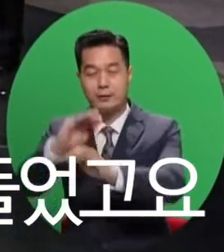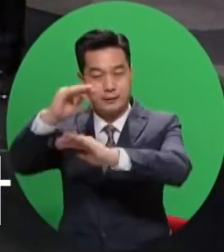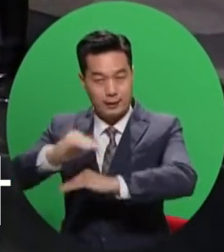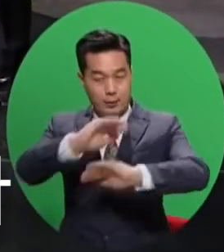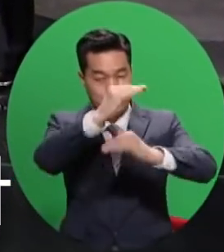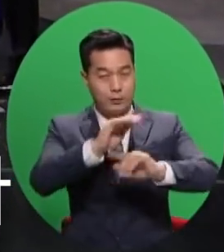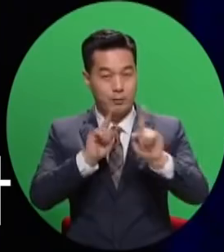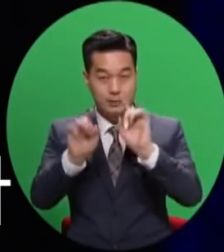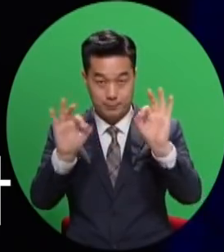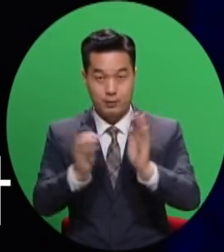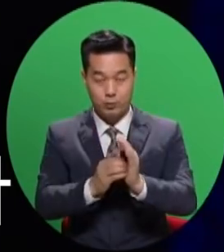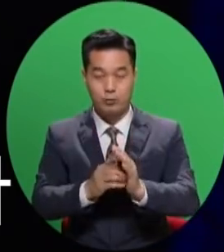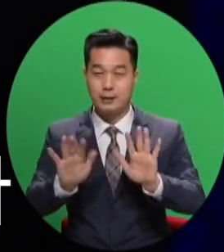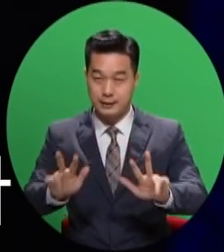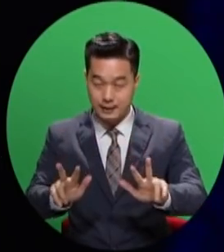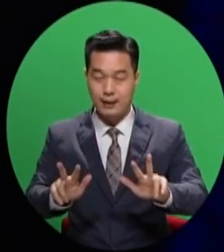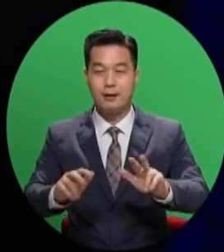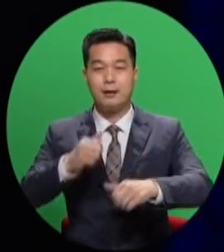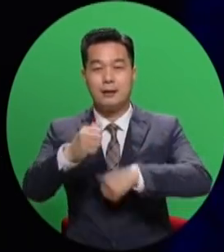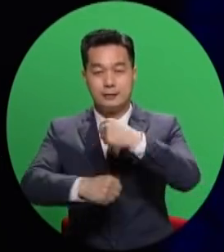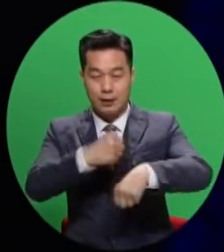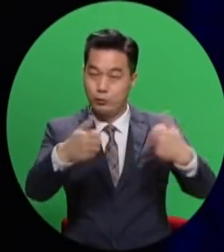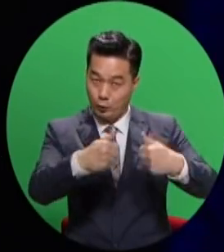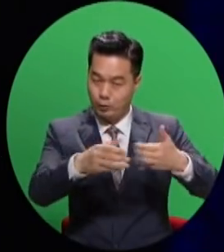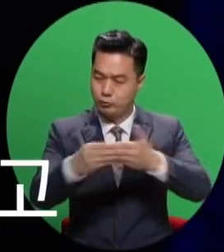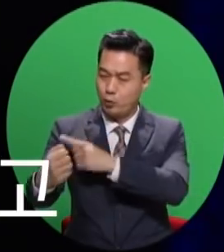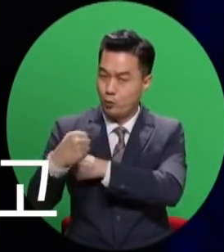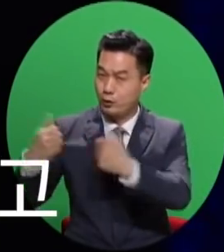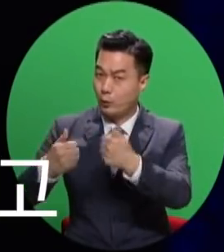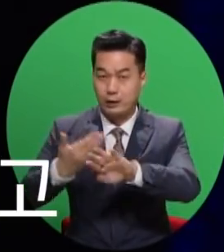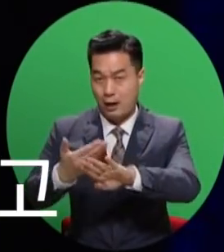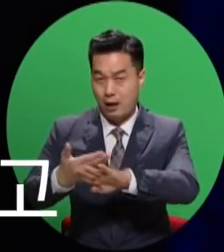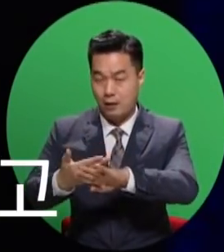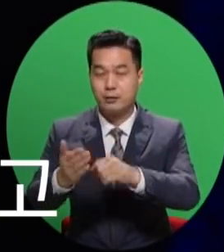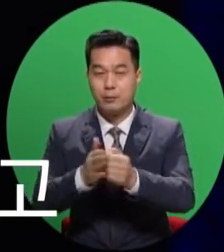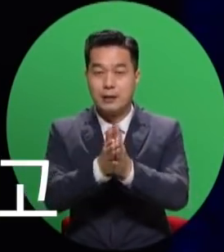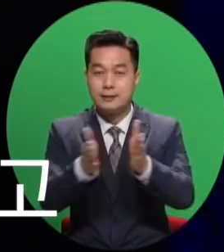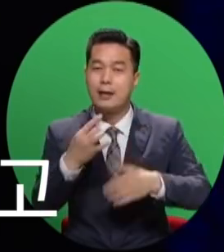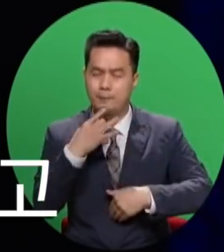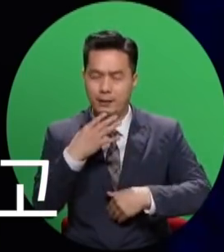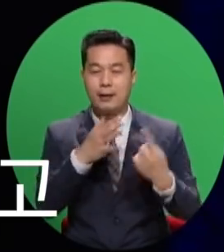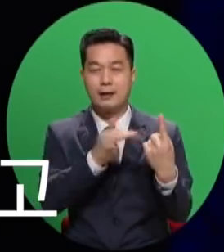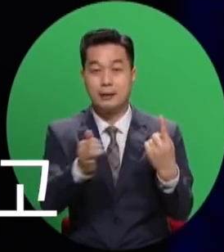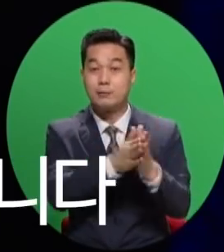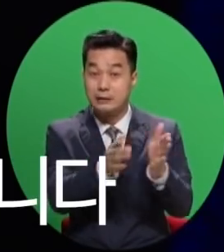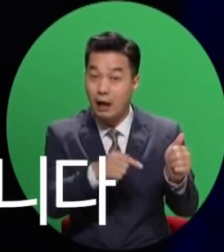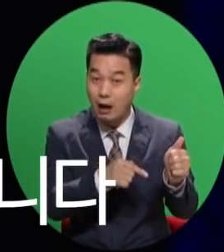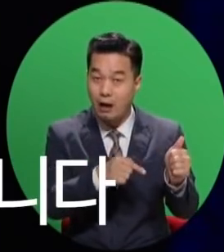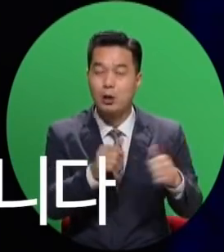들었구요 이번에도 또 이제 자유토론 으로 들어갑니다 역시 주도권 틀어 나곤 다르기 때문에 시장만 아한 후보 님께 시작해 주시는 거고